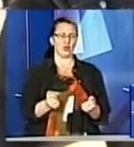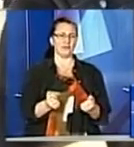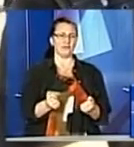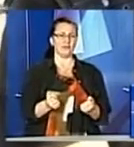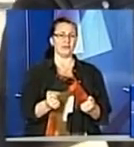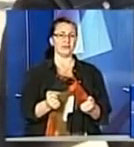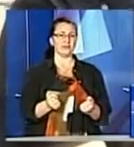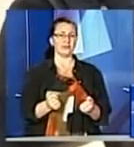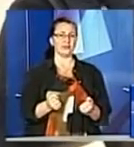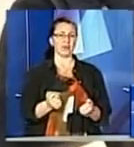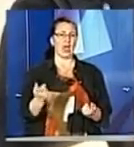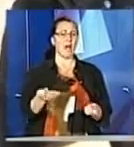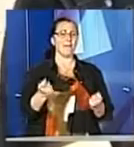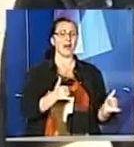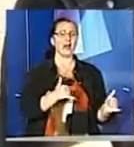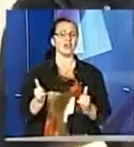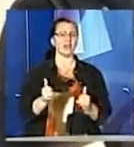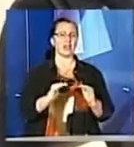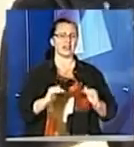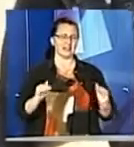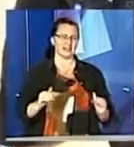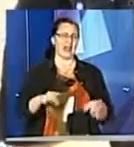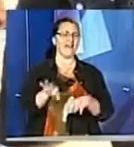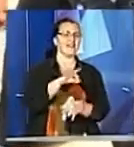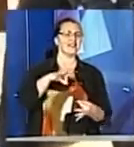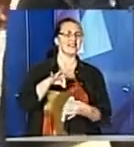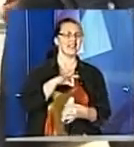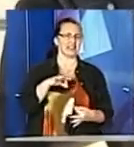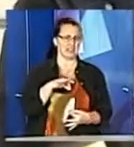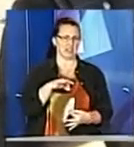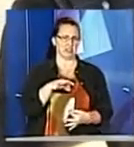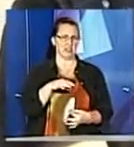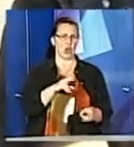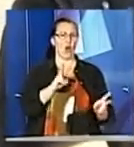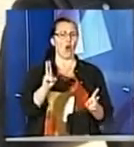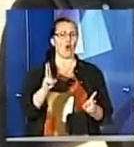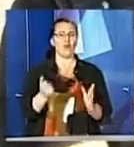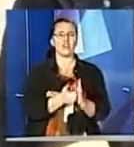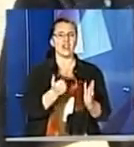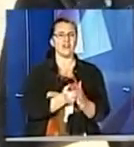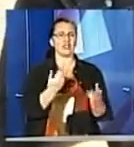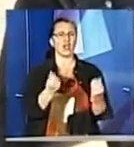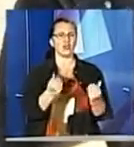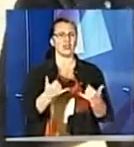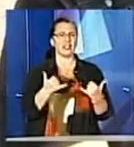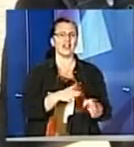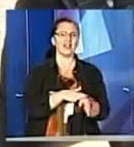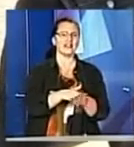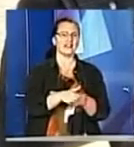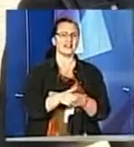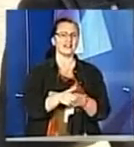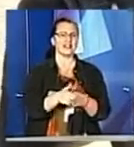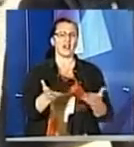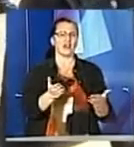в підтримку малозабезпечених дітей, дітей-сиріт, яким бракує грошей для здійснення